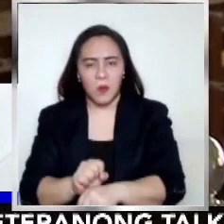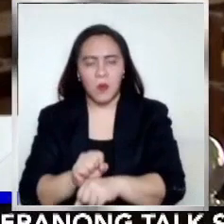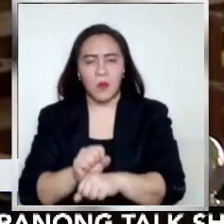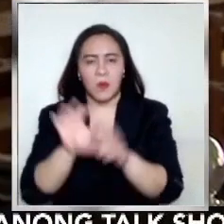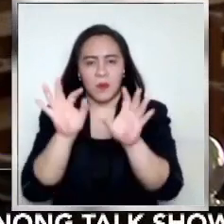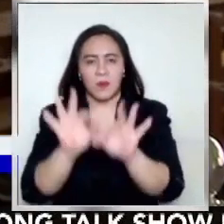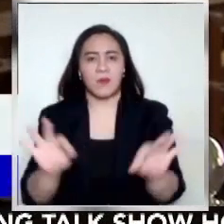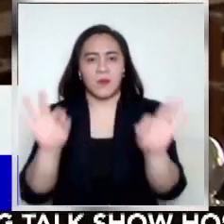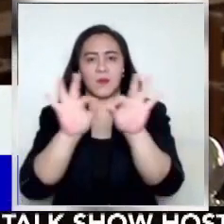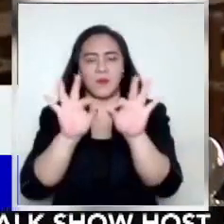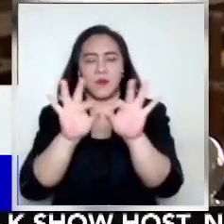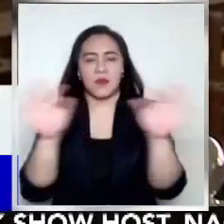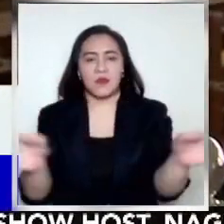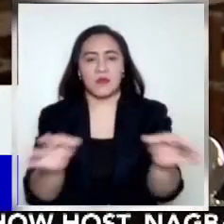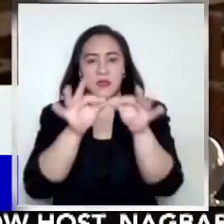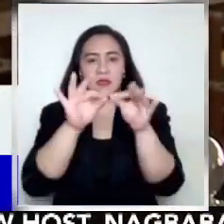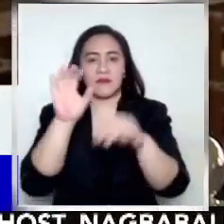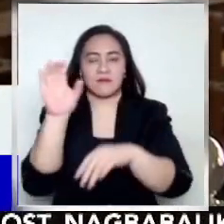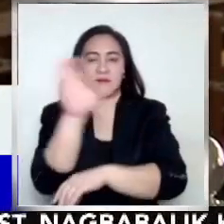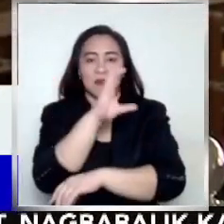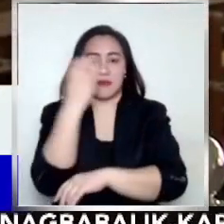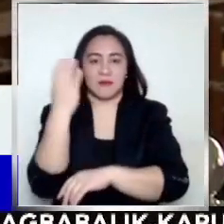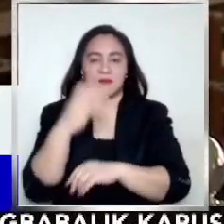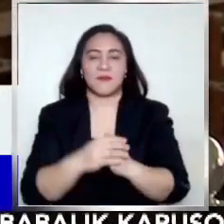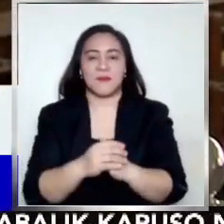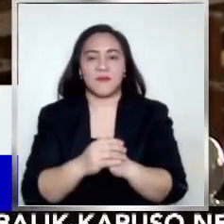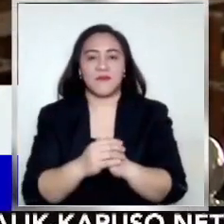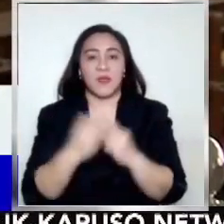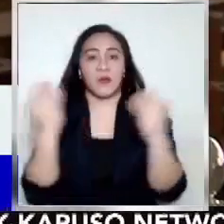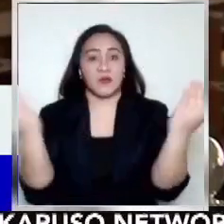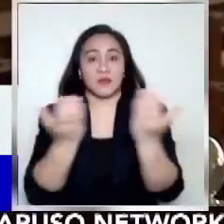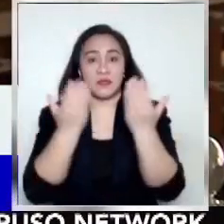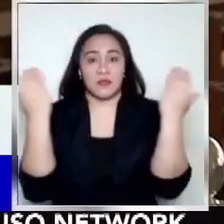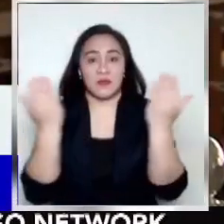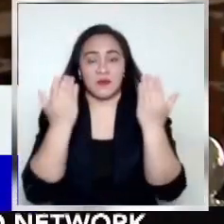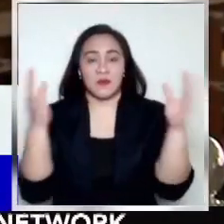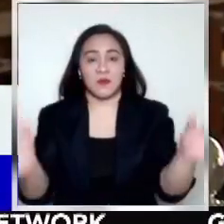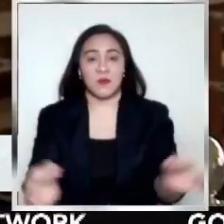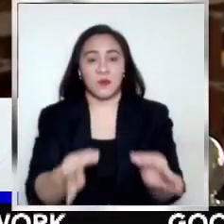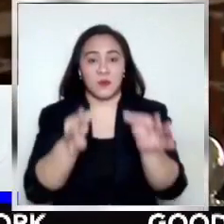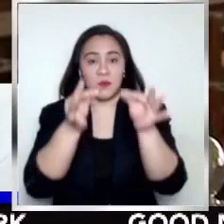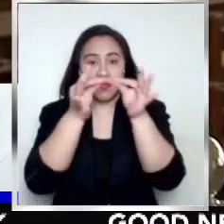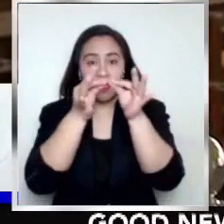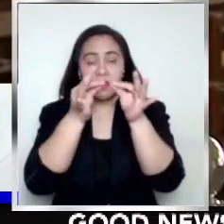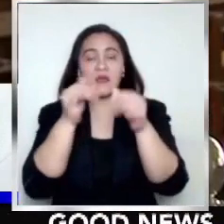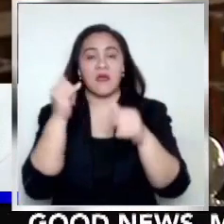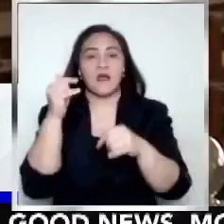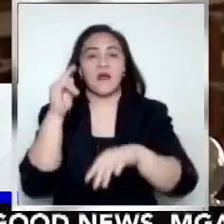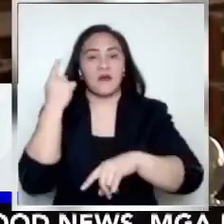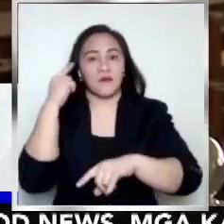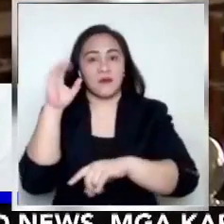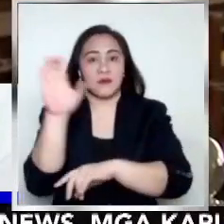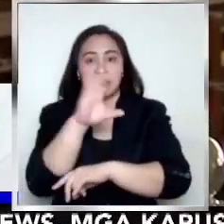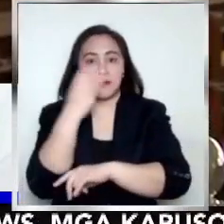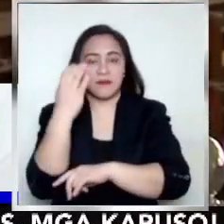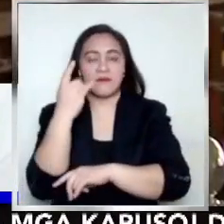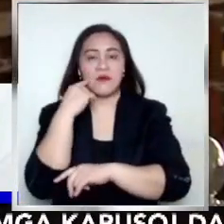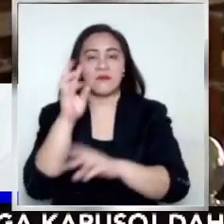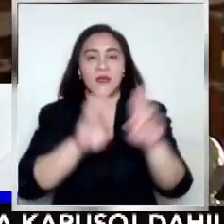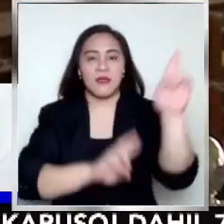atin pong selebrasyon ng o mga pagdiriwang ng Misa de Aguinaldo ay paghahanda, hindi lamang